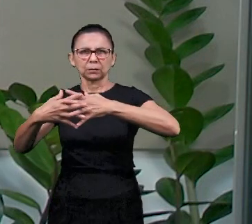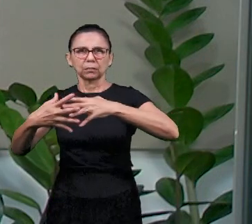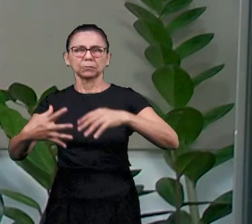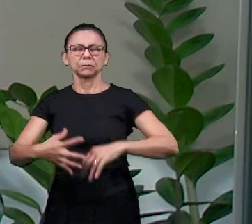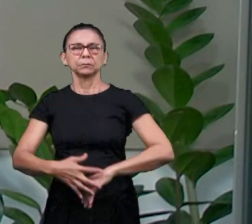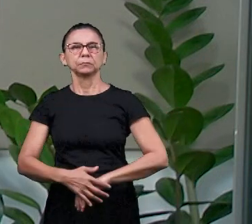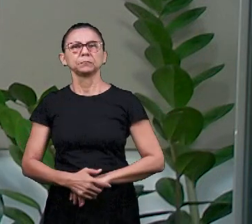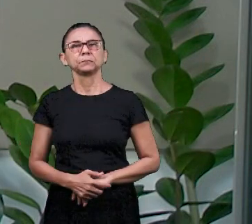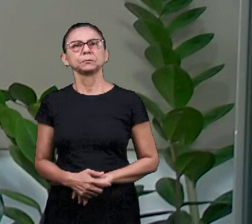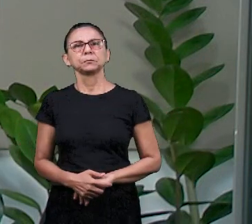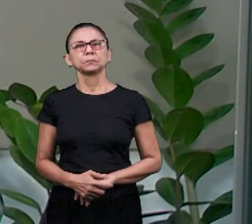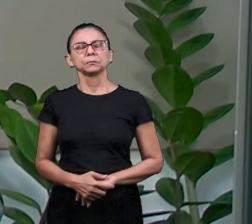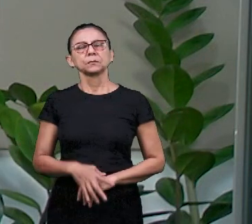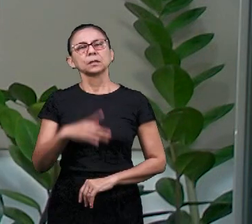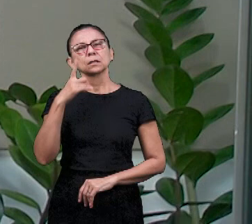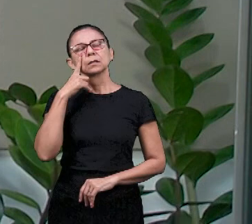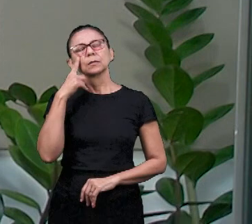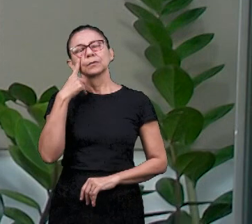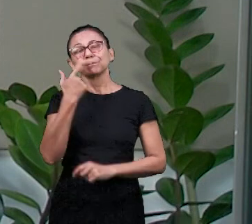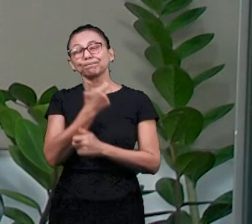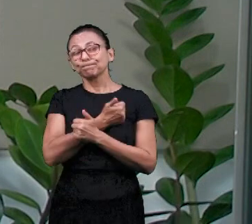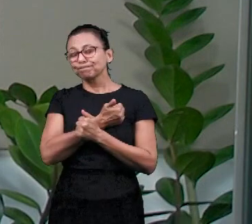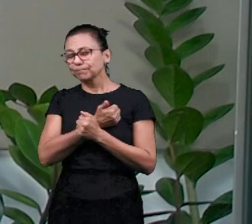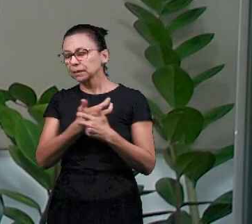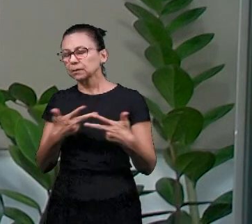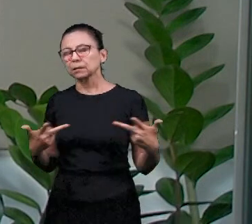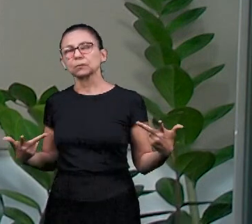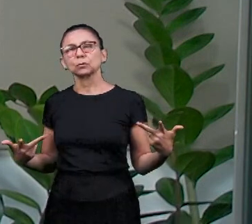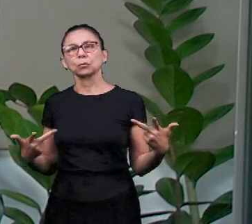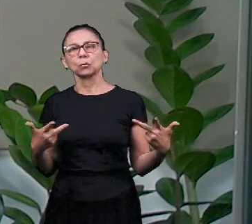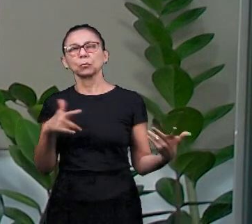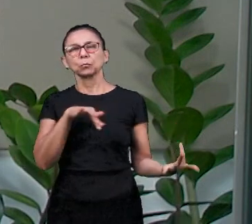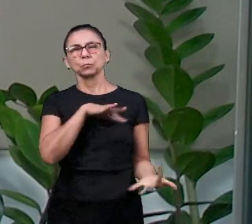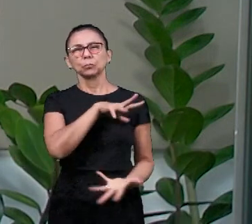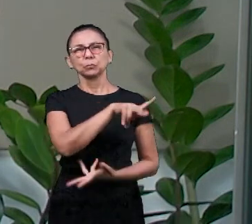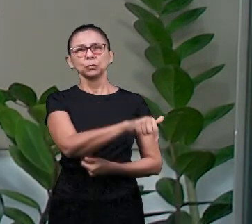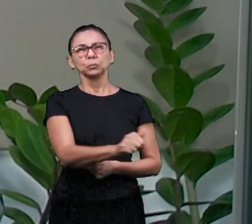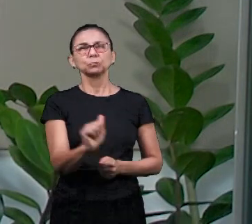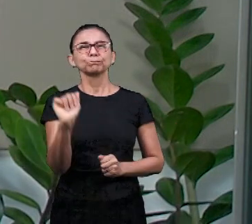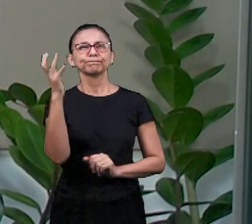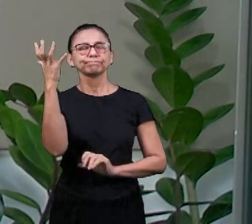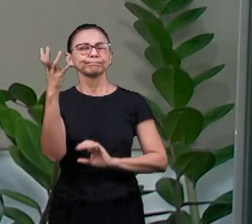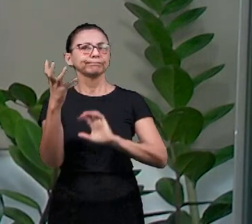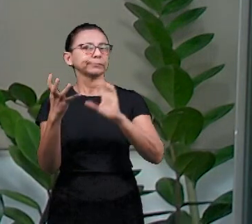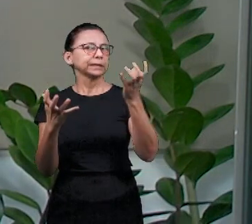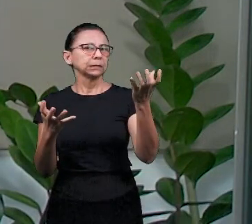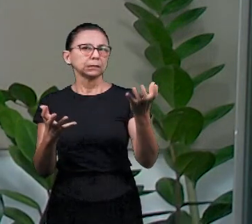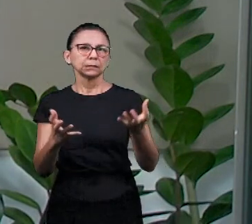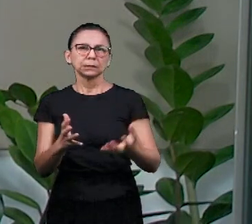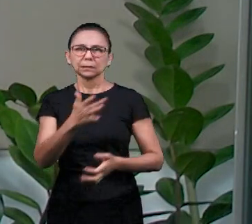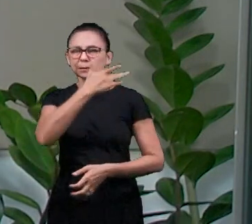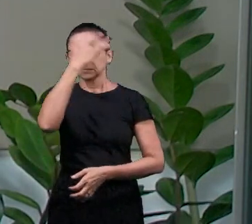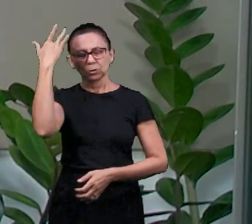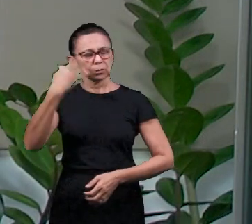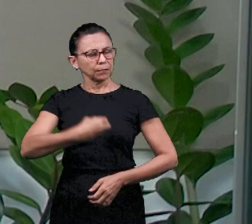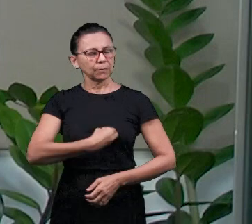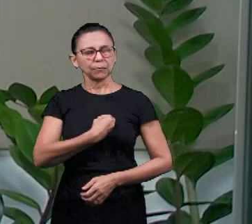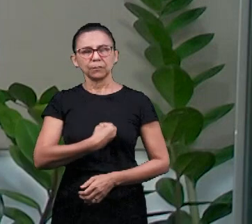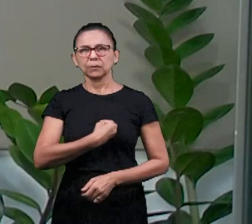Beaucoup de choses qui sont autour, que l'homme est en train de vivre en ce moment,